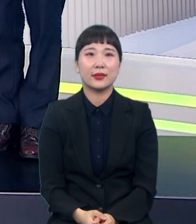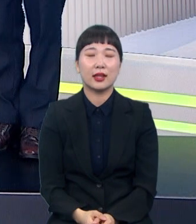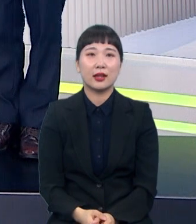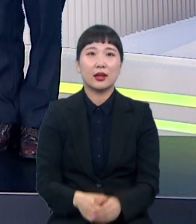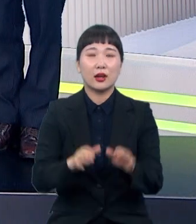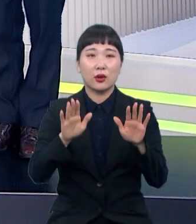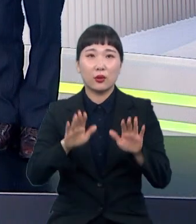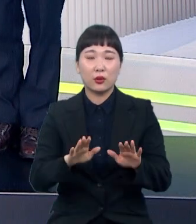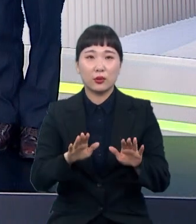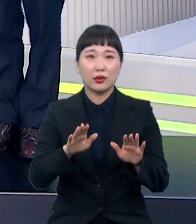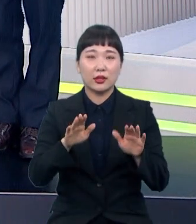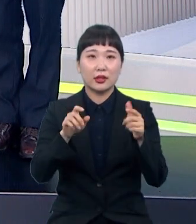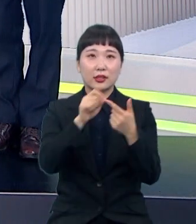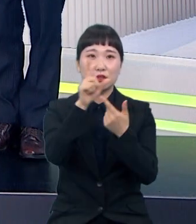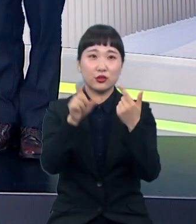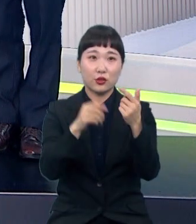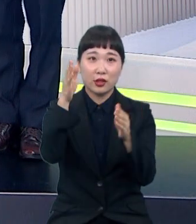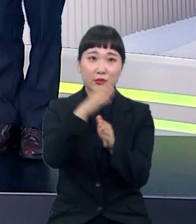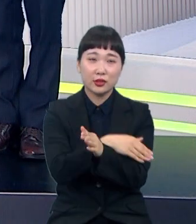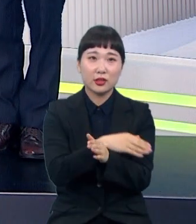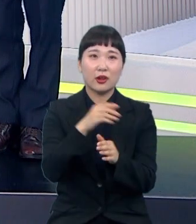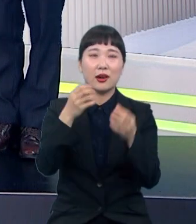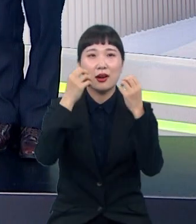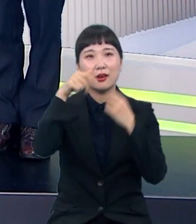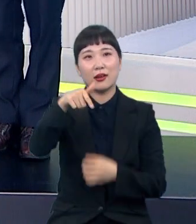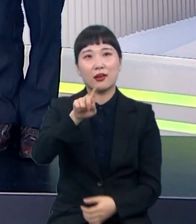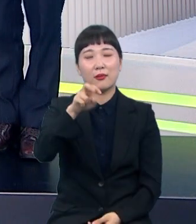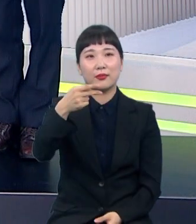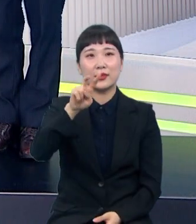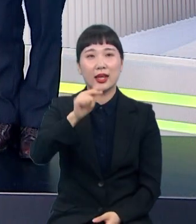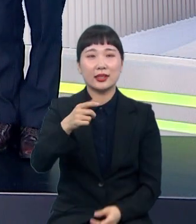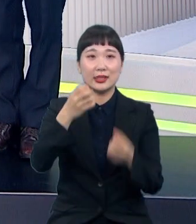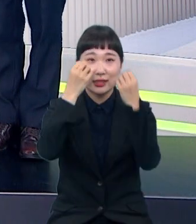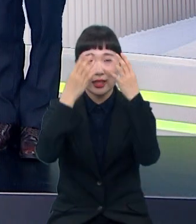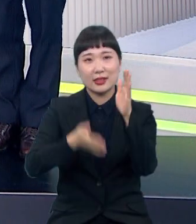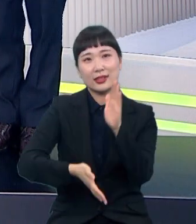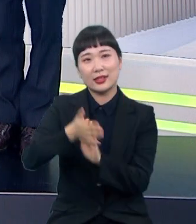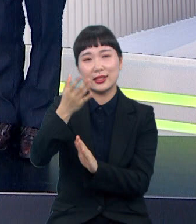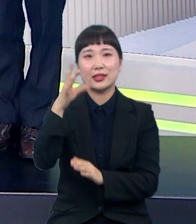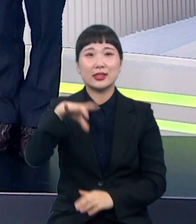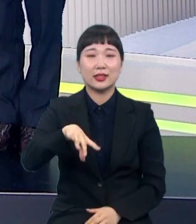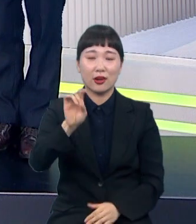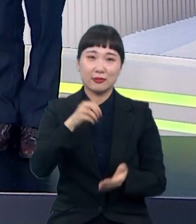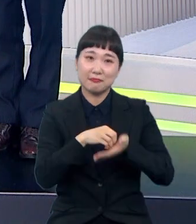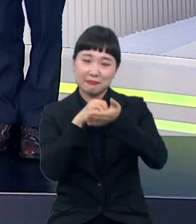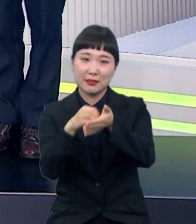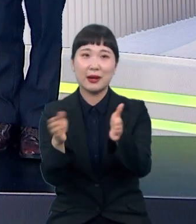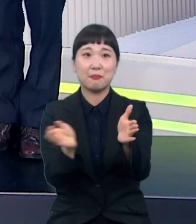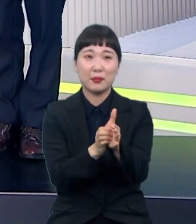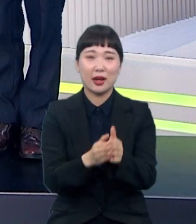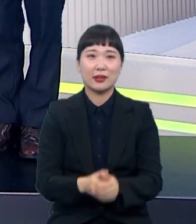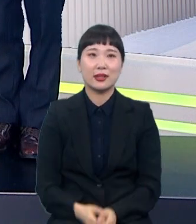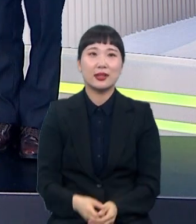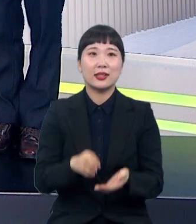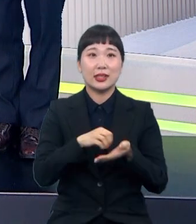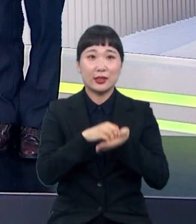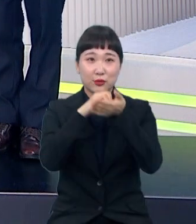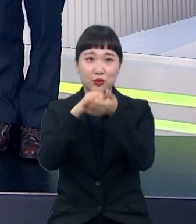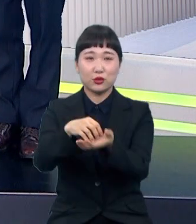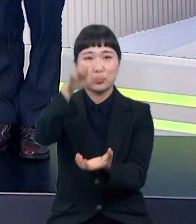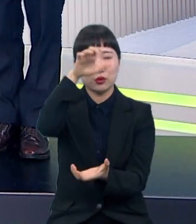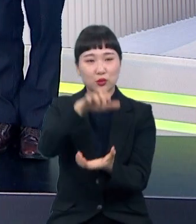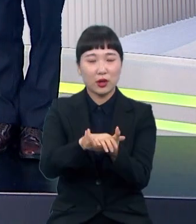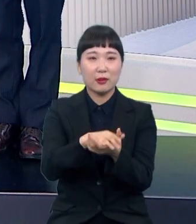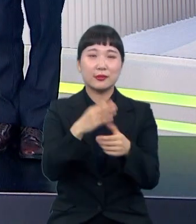이달부터 수도권 2기 신도시인 검단 신도시 입주가 시작됐습니다. 본격적인 입주에 맞춰 입주 종합